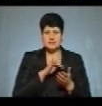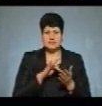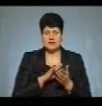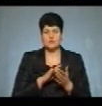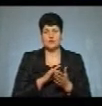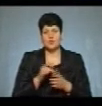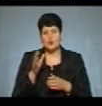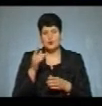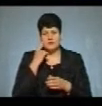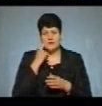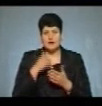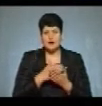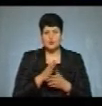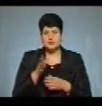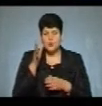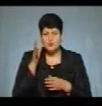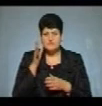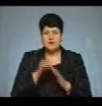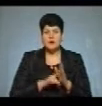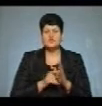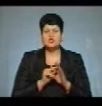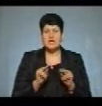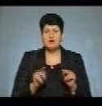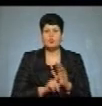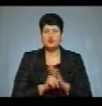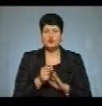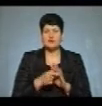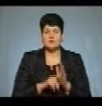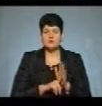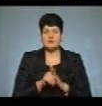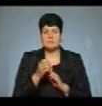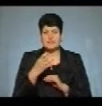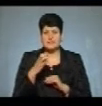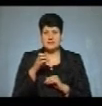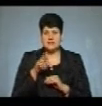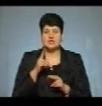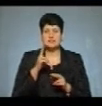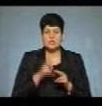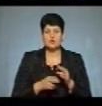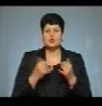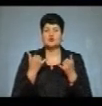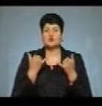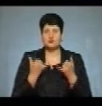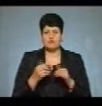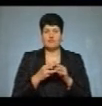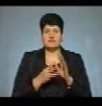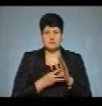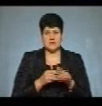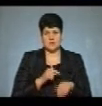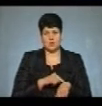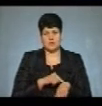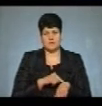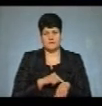участі у пілотній сертифікації вчителів початкових класів, яку розпочали 15 січня, завершили сьогодні о 18